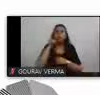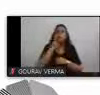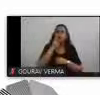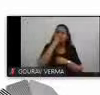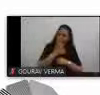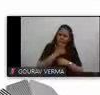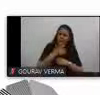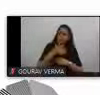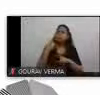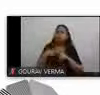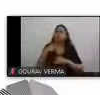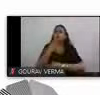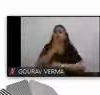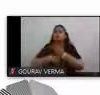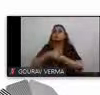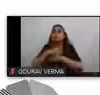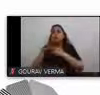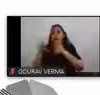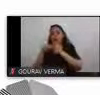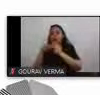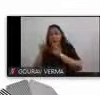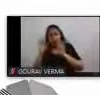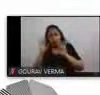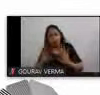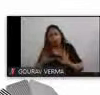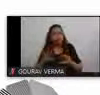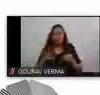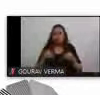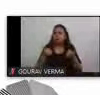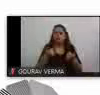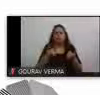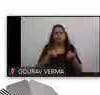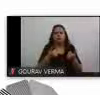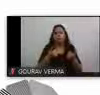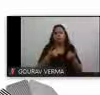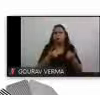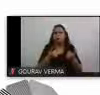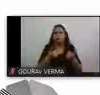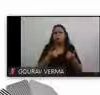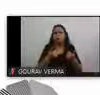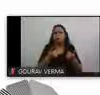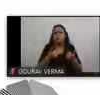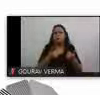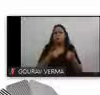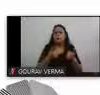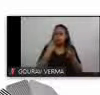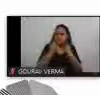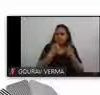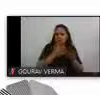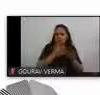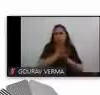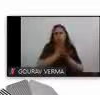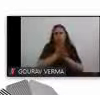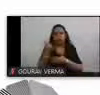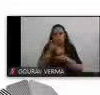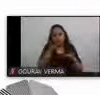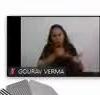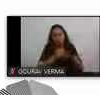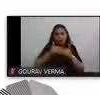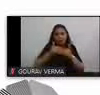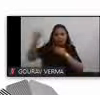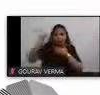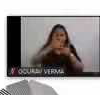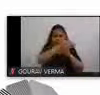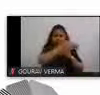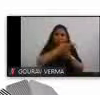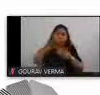डिसेबल्ड चिल्ड्रन. लेकिन फॉर्मल असेसमेंट्स, ग्रेटिंग एक्विटी, सिंबल आइडेंटिफिकेशन, डिस्टेंस, कॉग्निटिव स्किल्स अच्छा